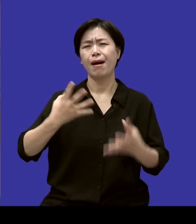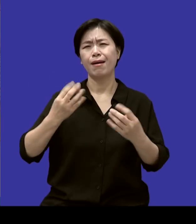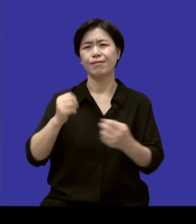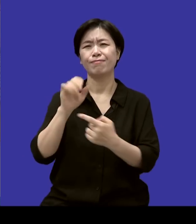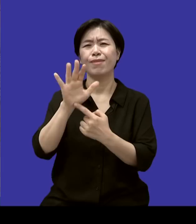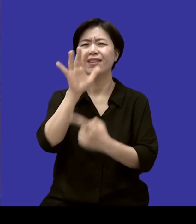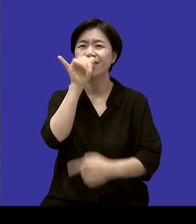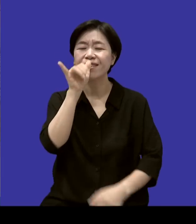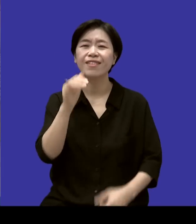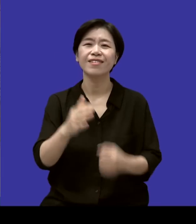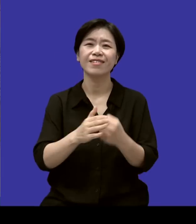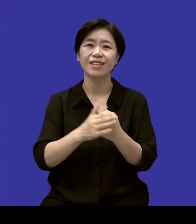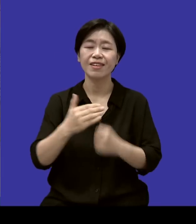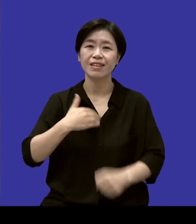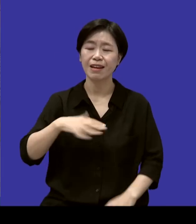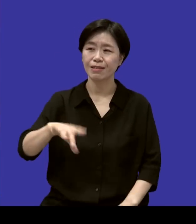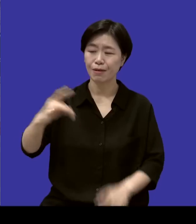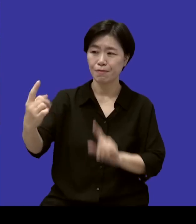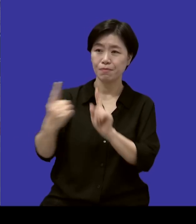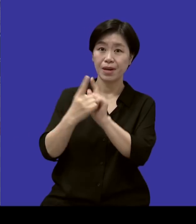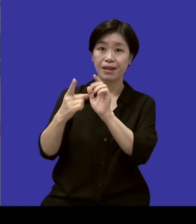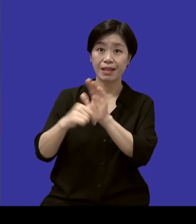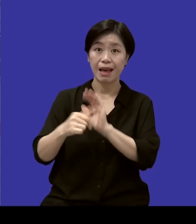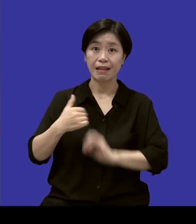보시는 분들은 야, 저기 센 여자 간다.